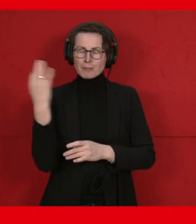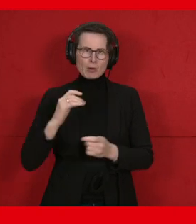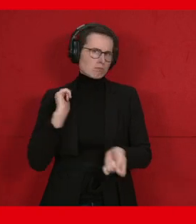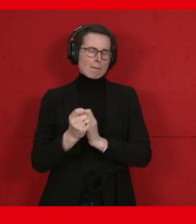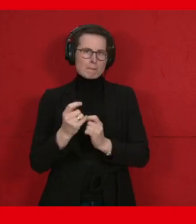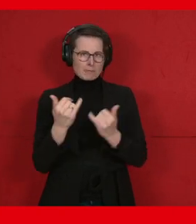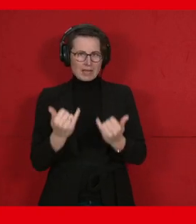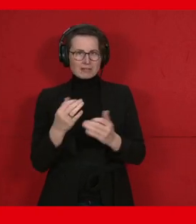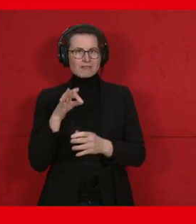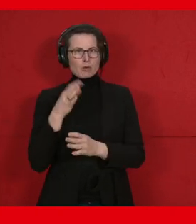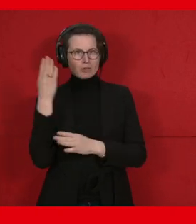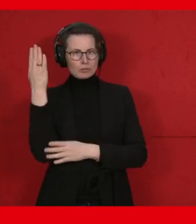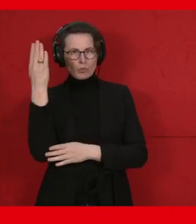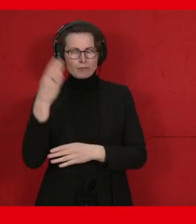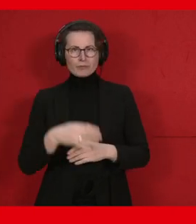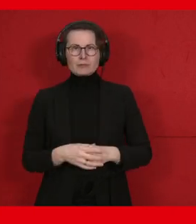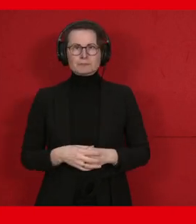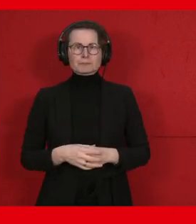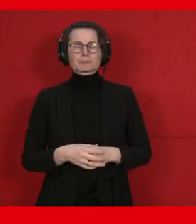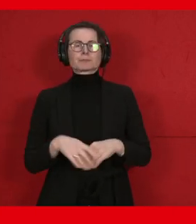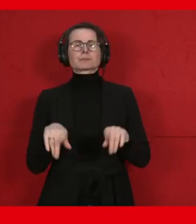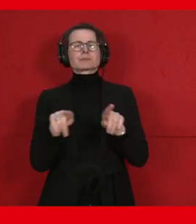brauchen. Gleichzeitig